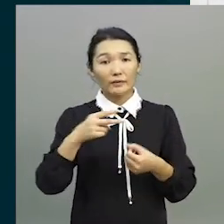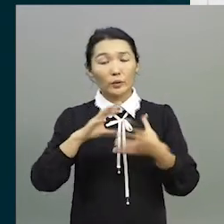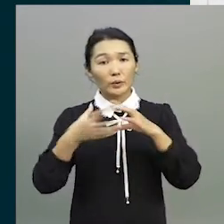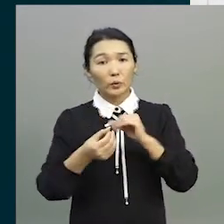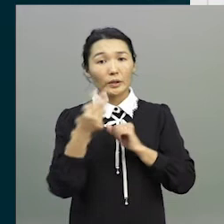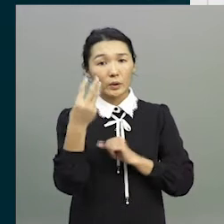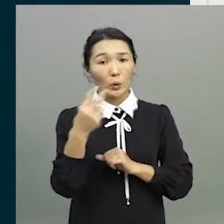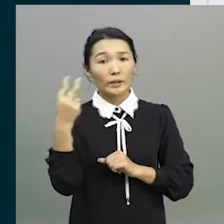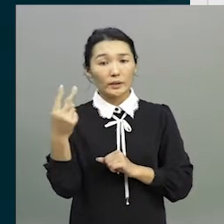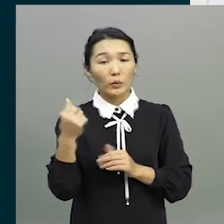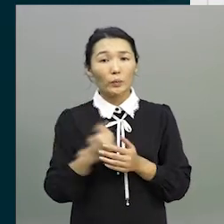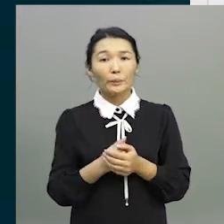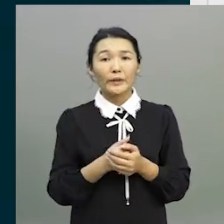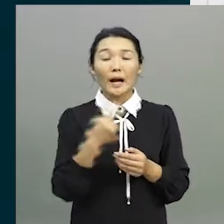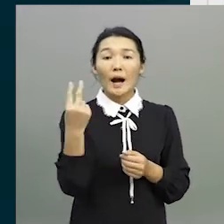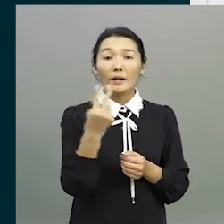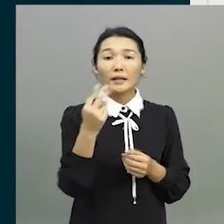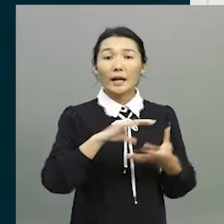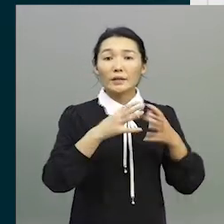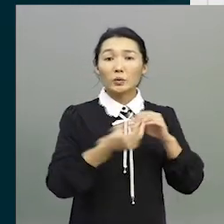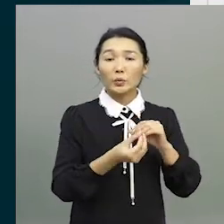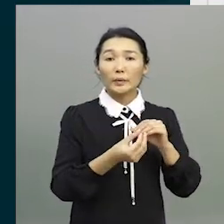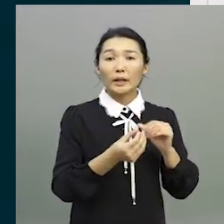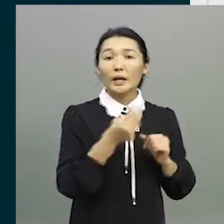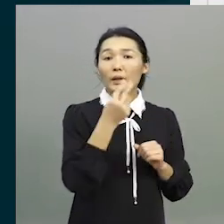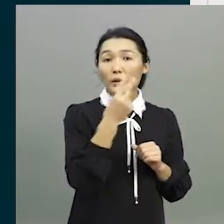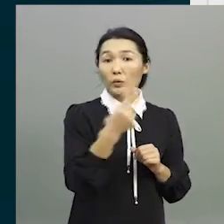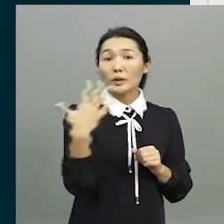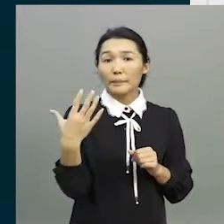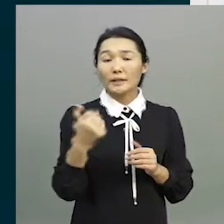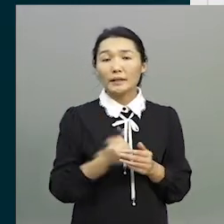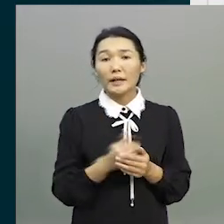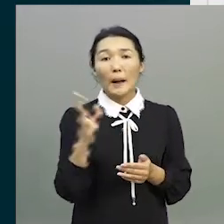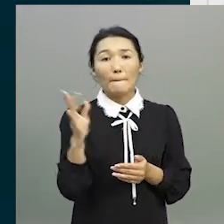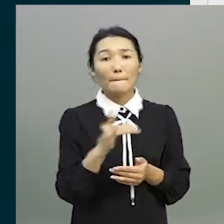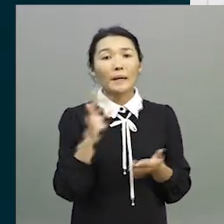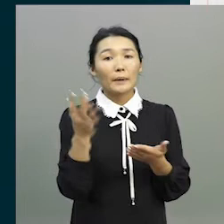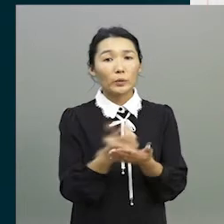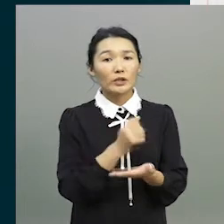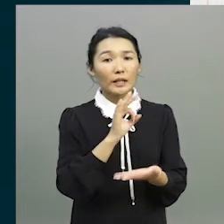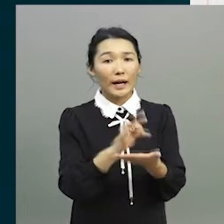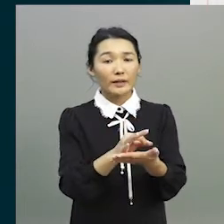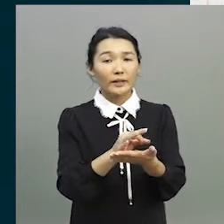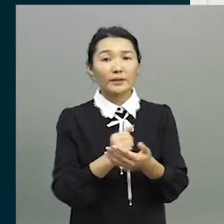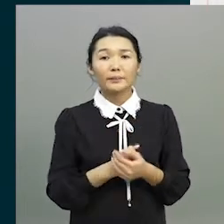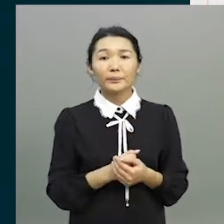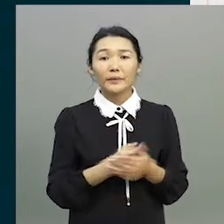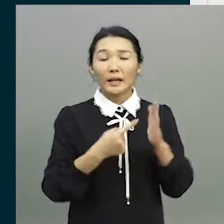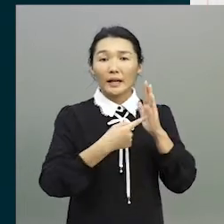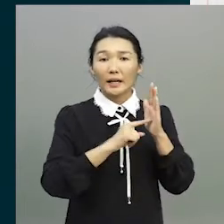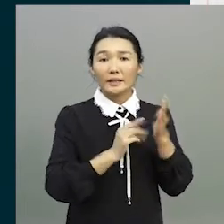и 2 а вторая сумме 2 и 5 мы получили ответ координаты